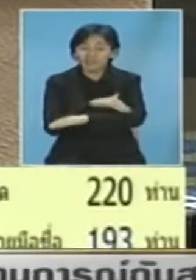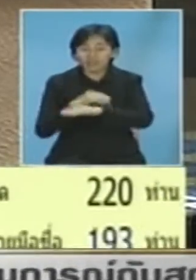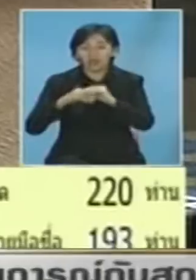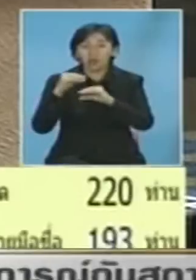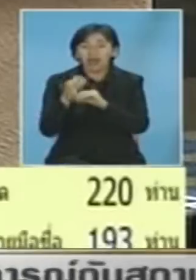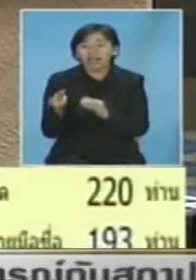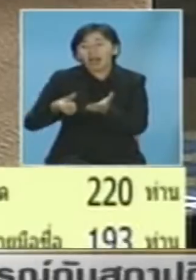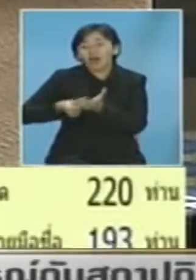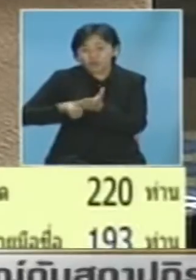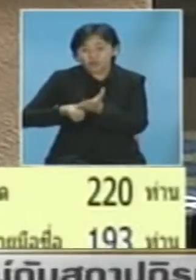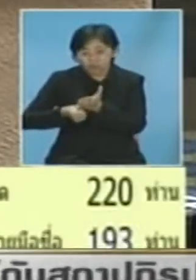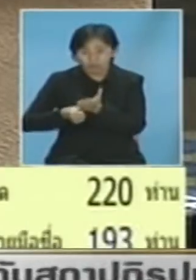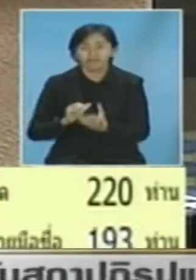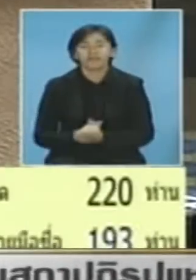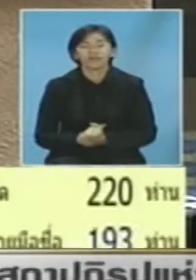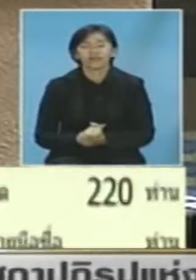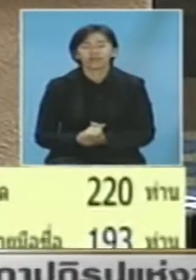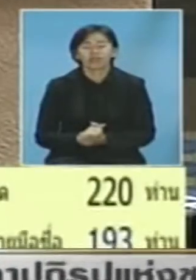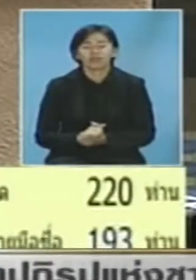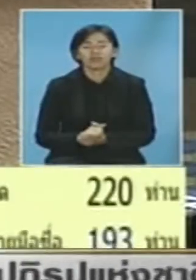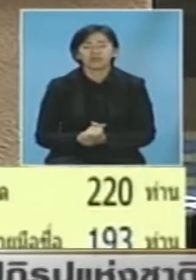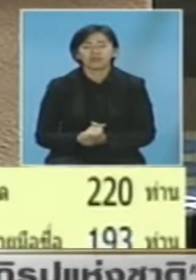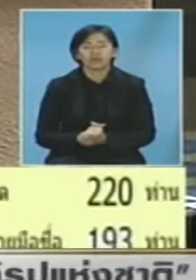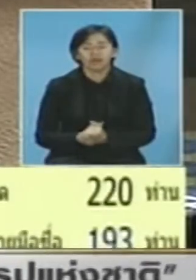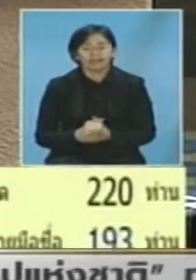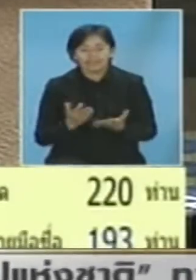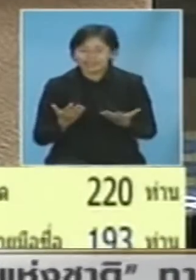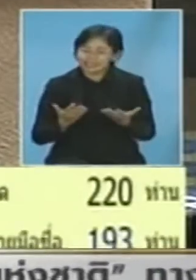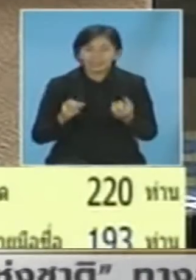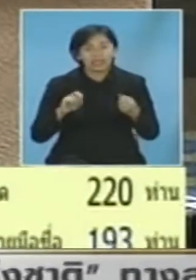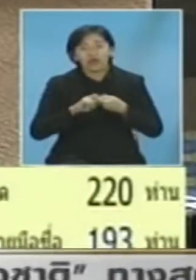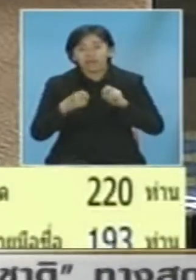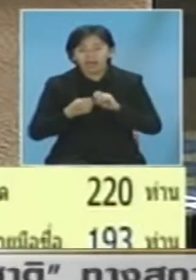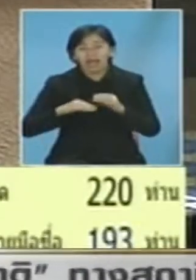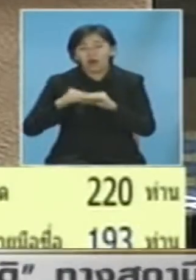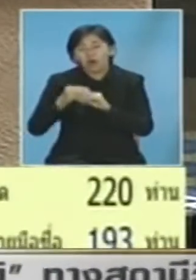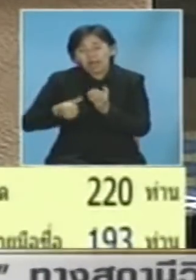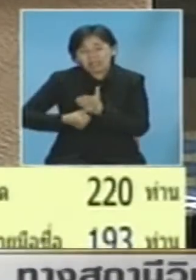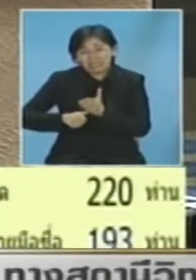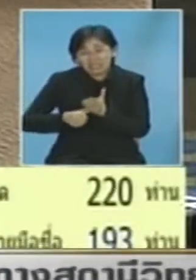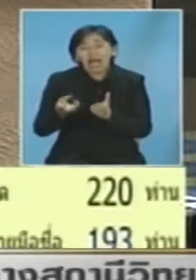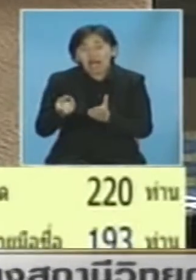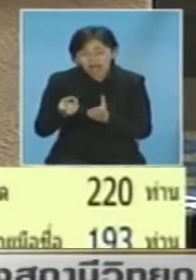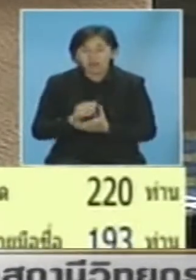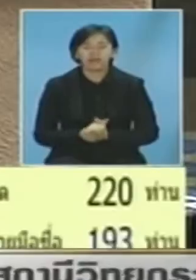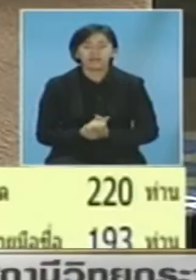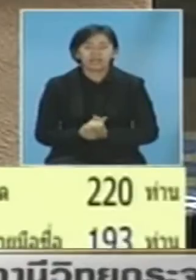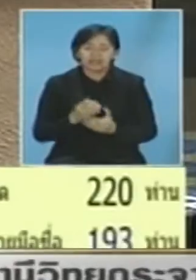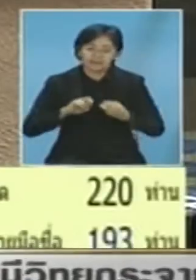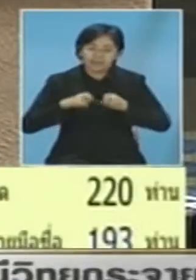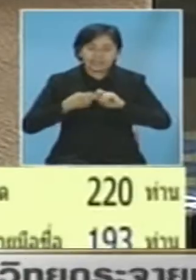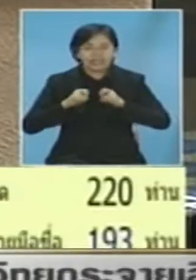การรับจำนำของรัฐบาลว่าได้ก่อให้เกิดผลการขาดทุนอย่างยิ่งยว